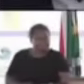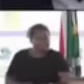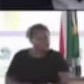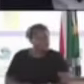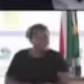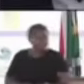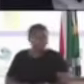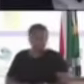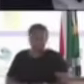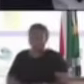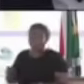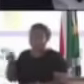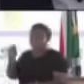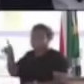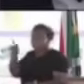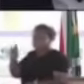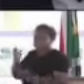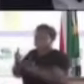Kuleli akweba.